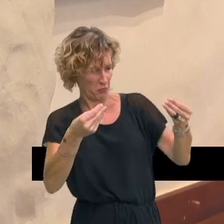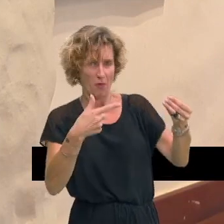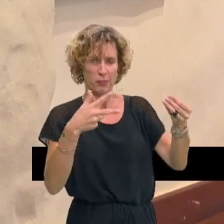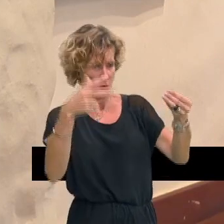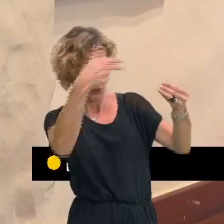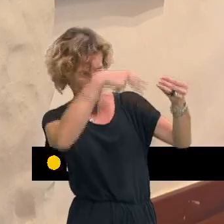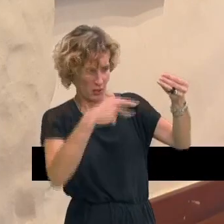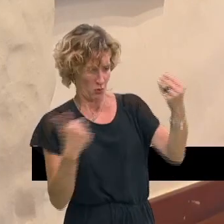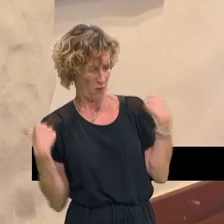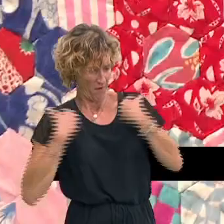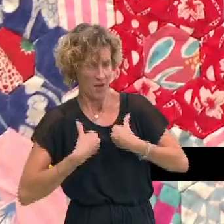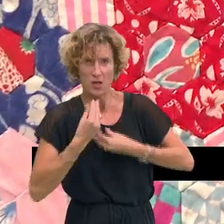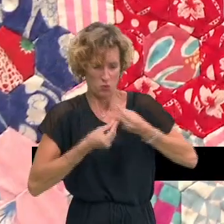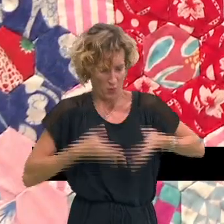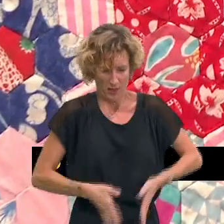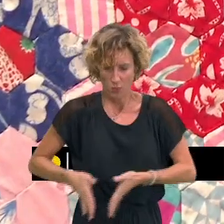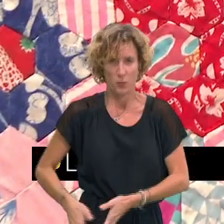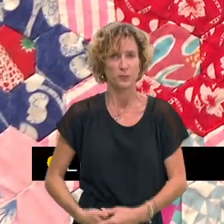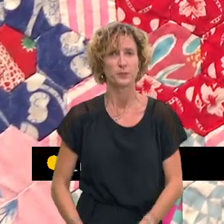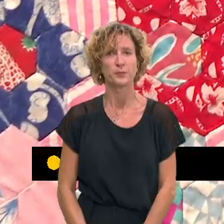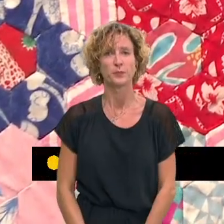refait un pantalon avec.